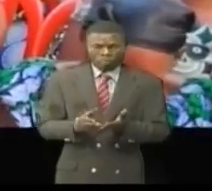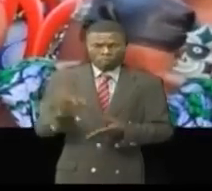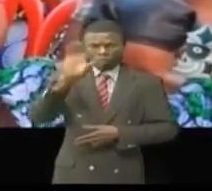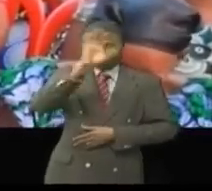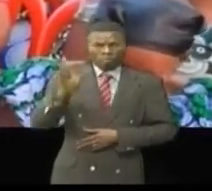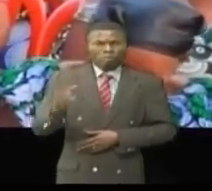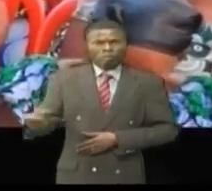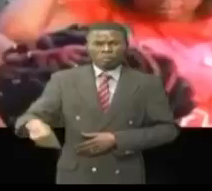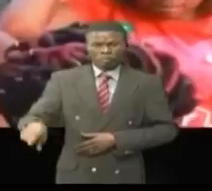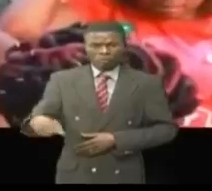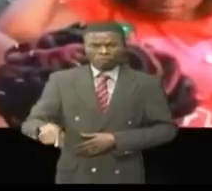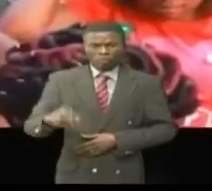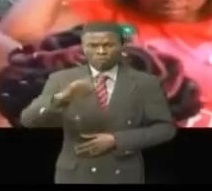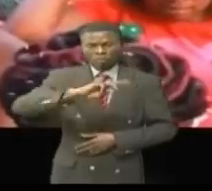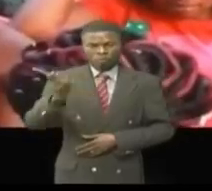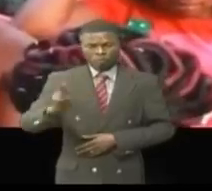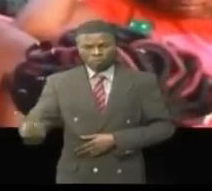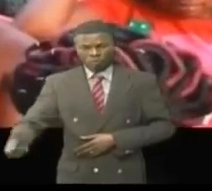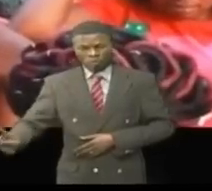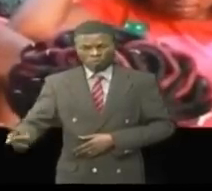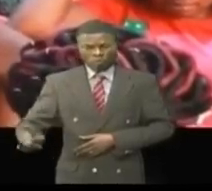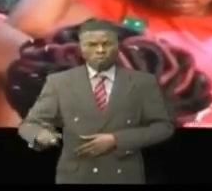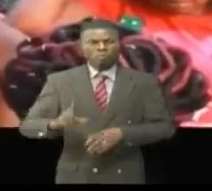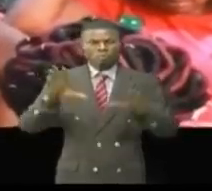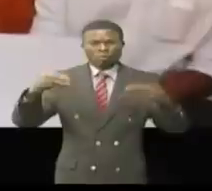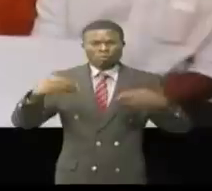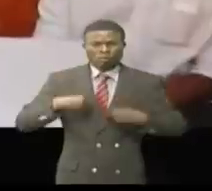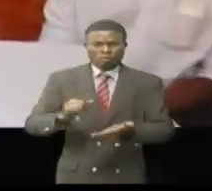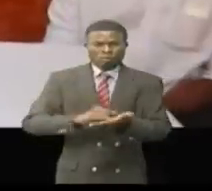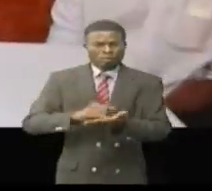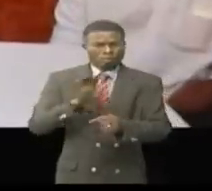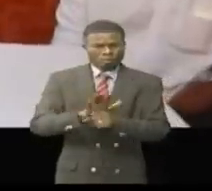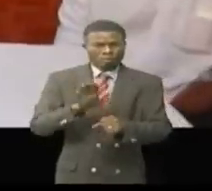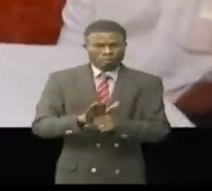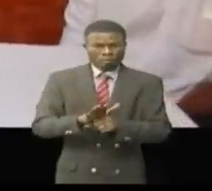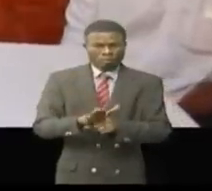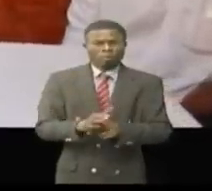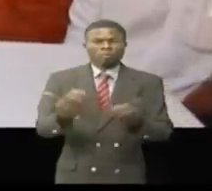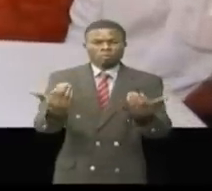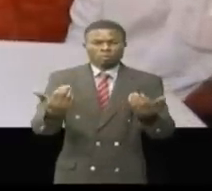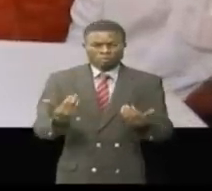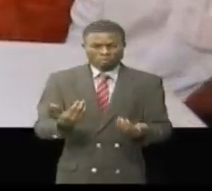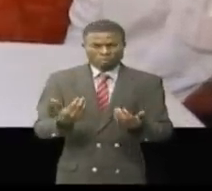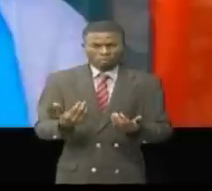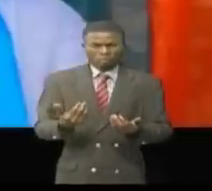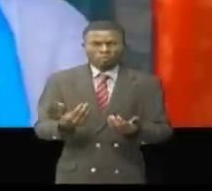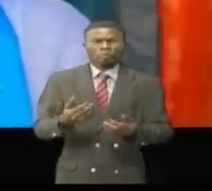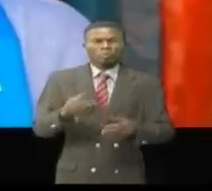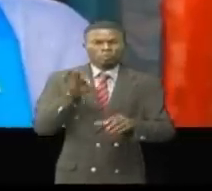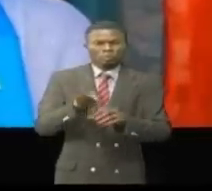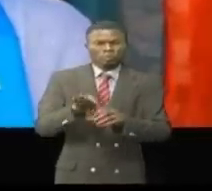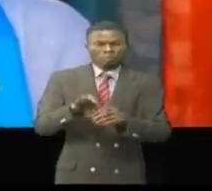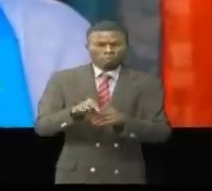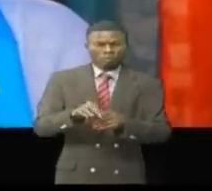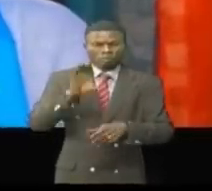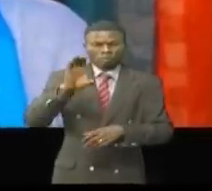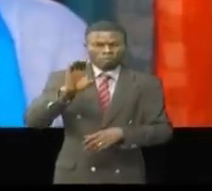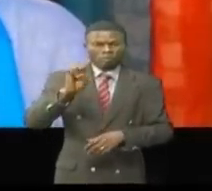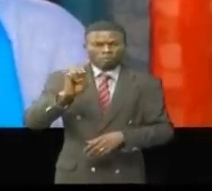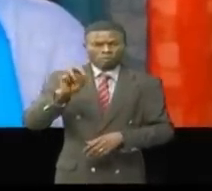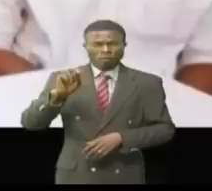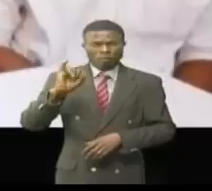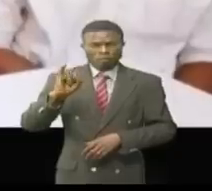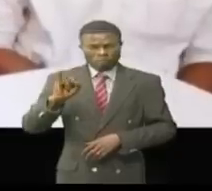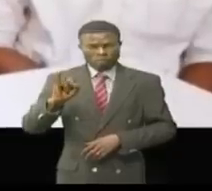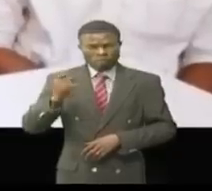de Lemba, Kinshasa, de se faire enrôler massivement, comme le veut la Commission électorale nationale indépendante,